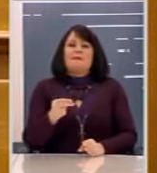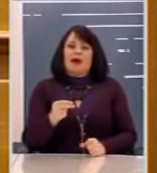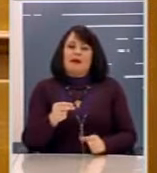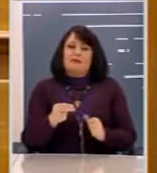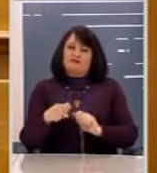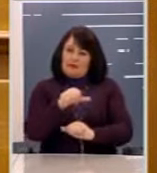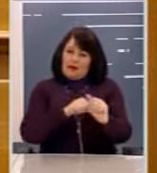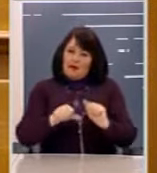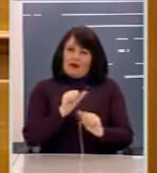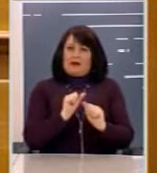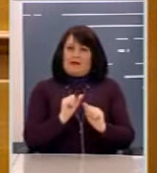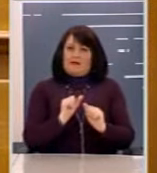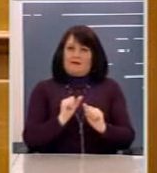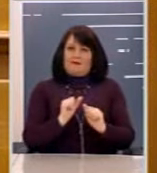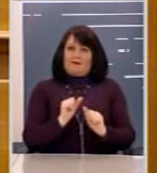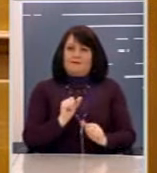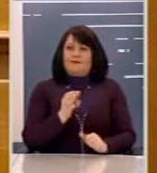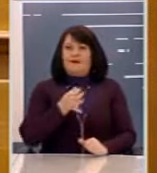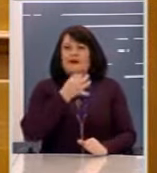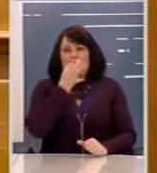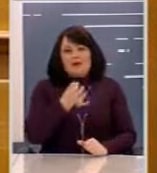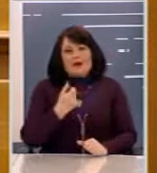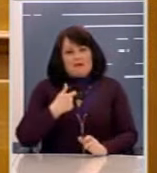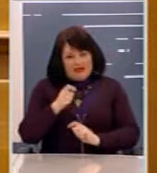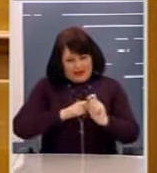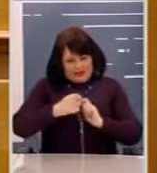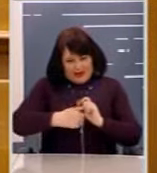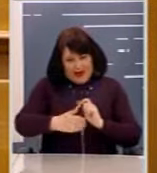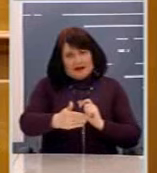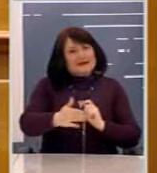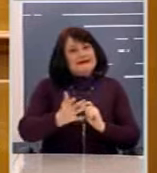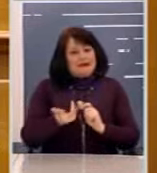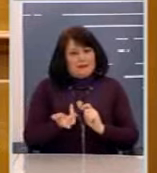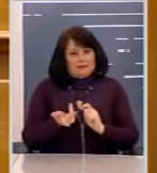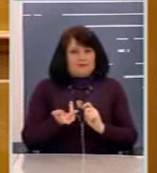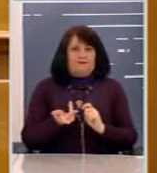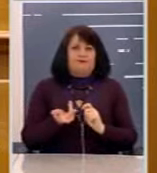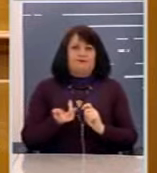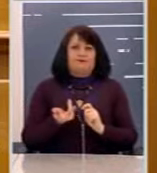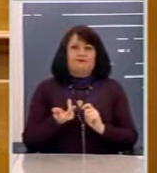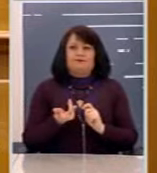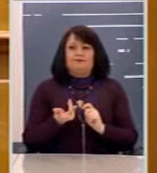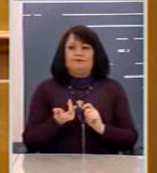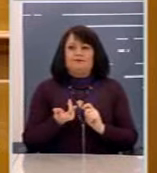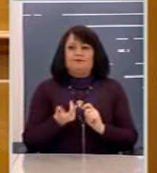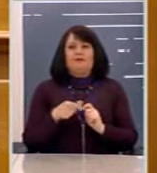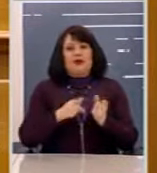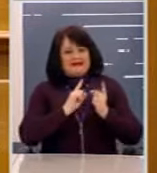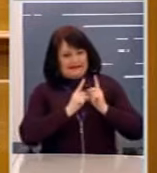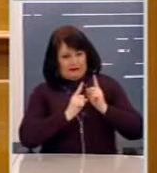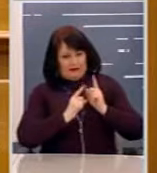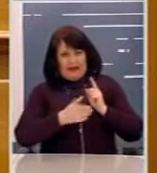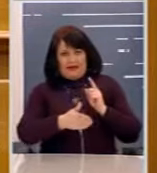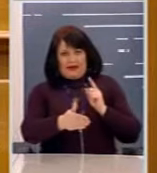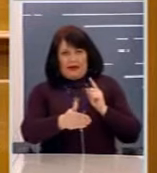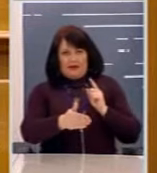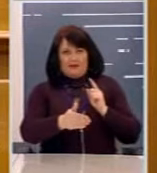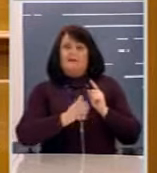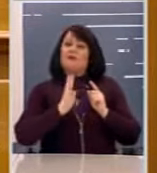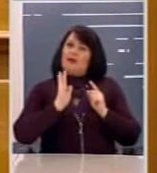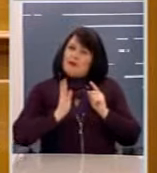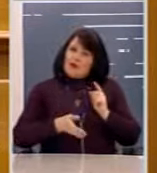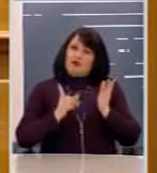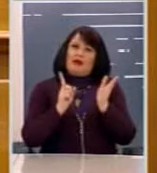Αυτό το οποίο έχουμε δρομολογήσει και τώρα που κλείνει η συμφωνία θα είμαστε σε θέση